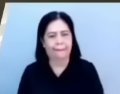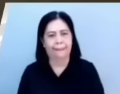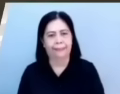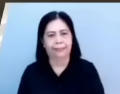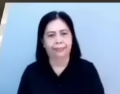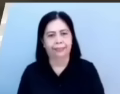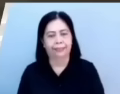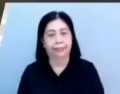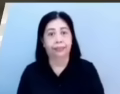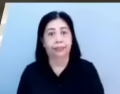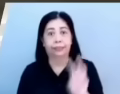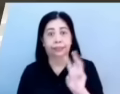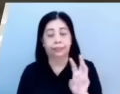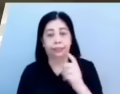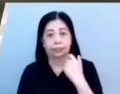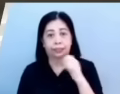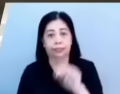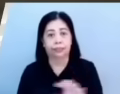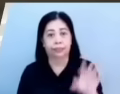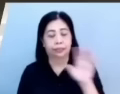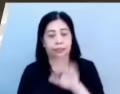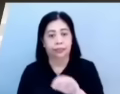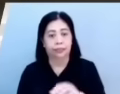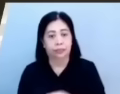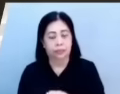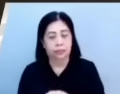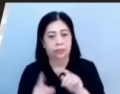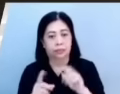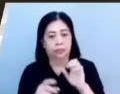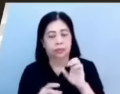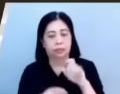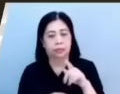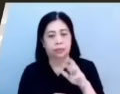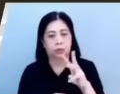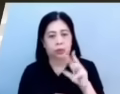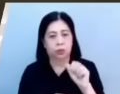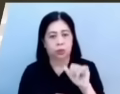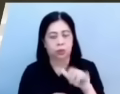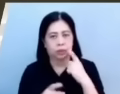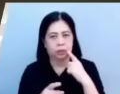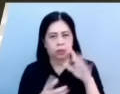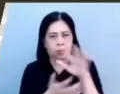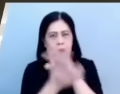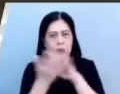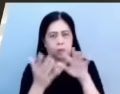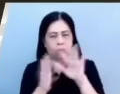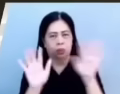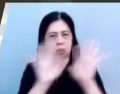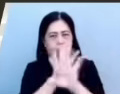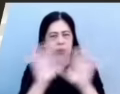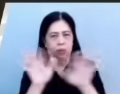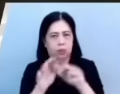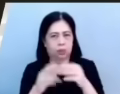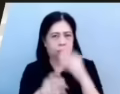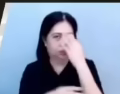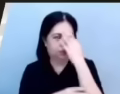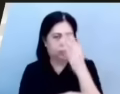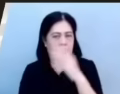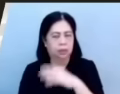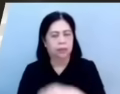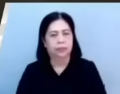Mag-alas 6 naman kaninang umaga sa North Luzon Expressway, kapansin-pansin din ang usok sa hangin sa bandang Bukawi at Marilao sa